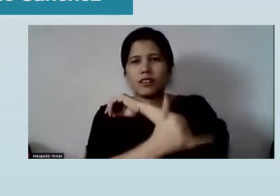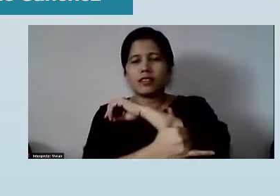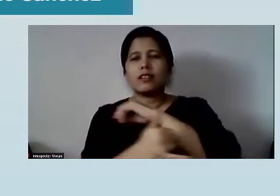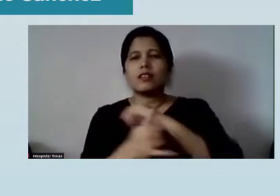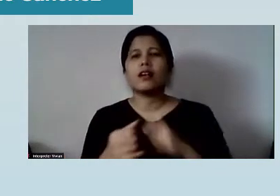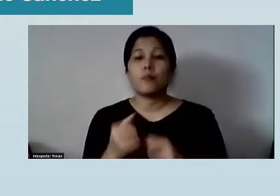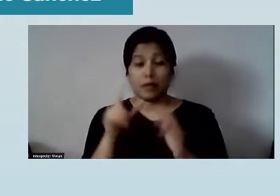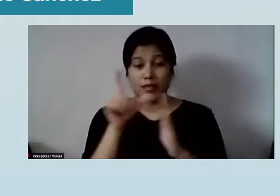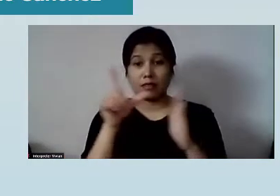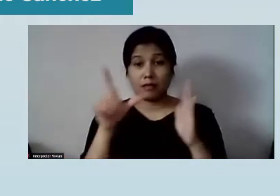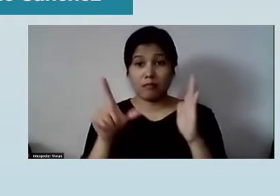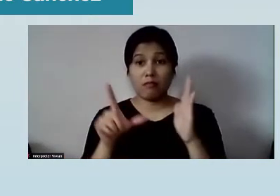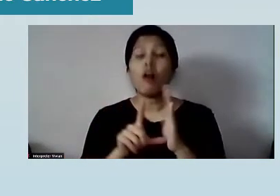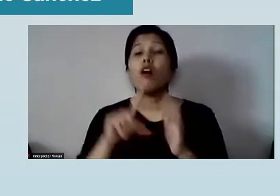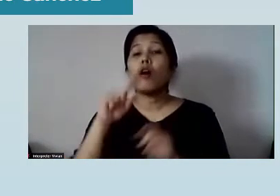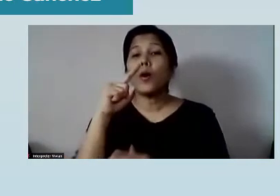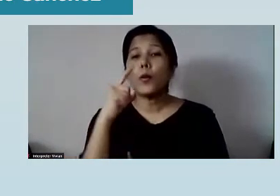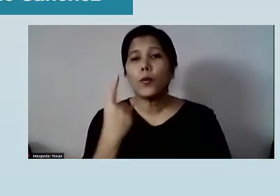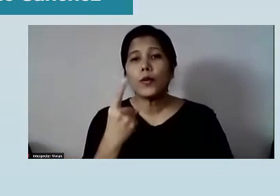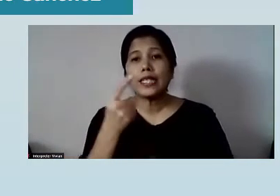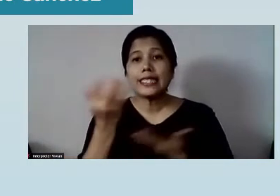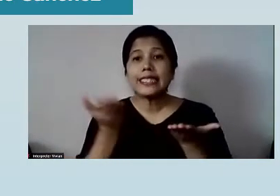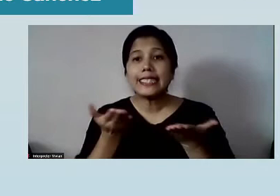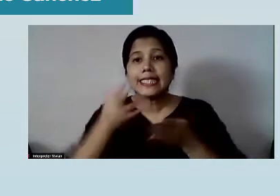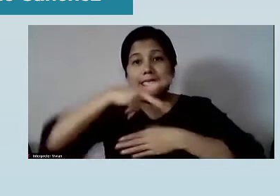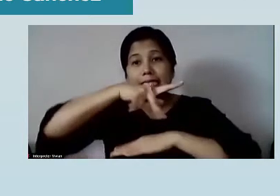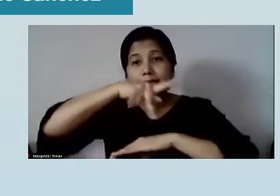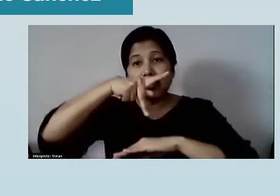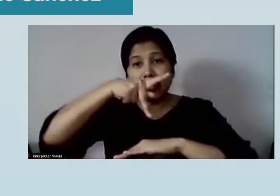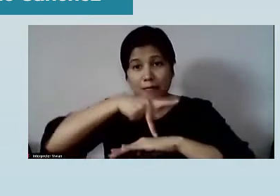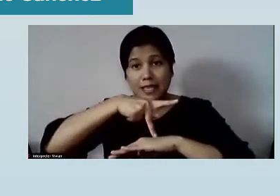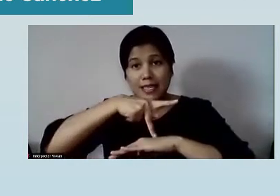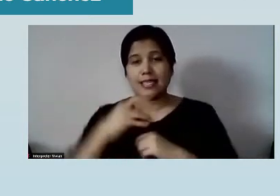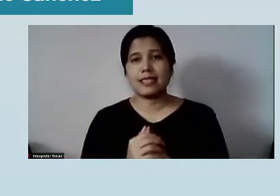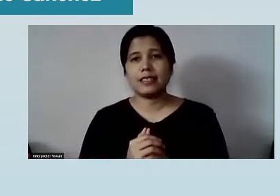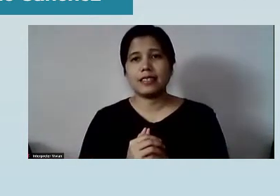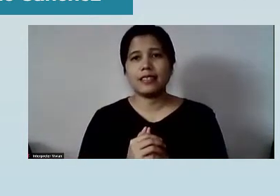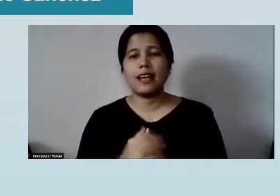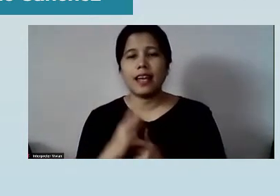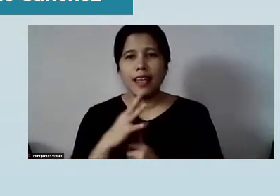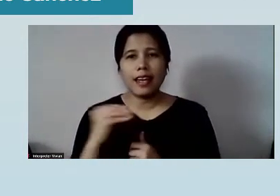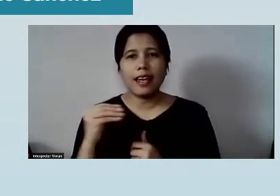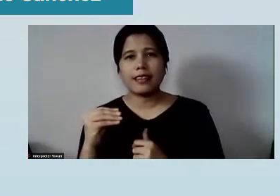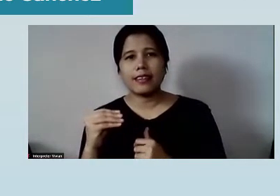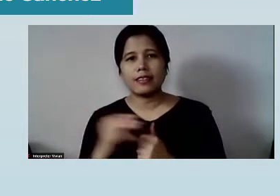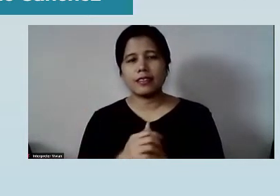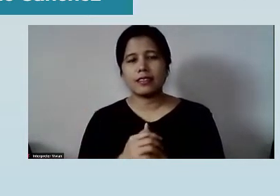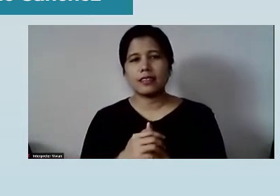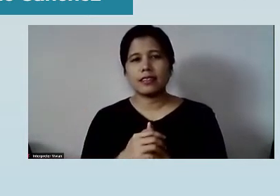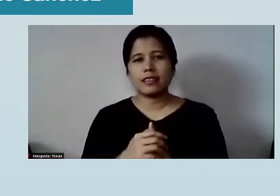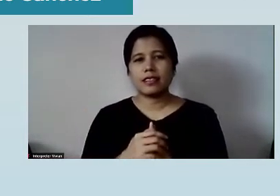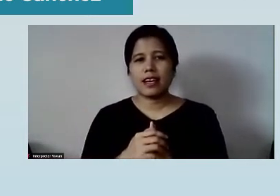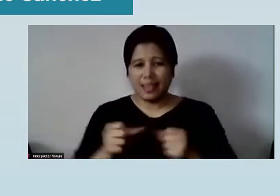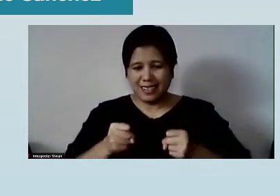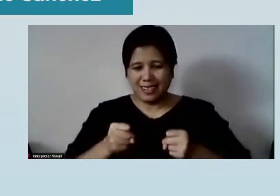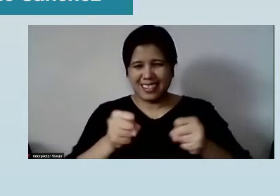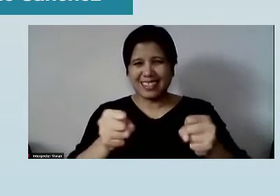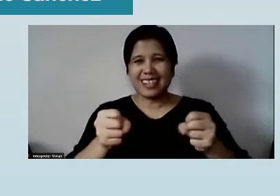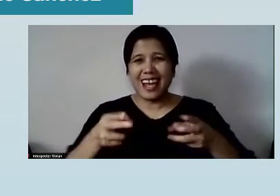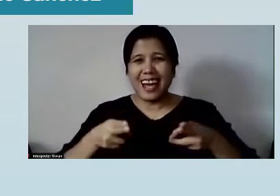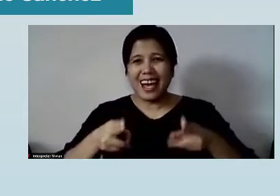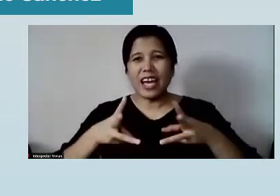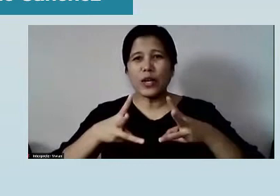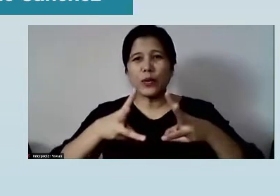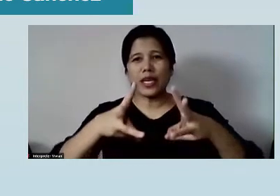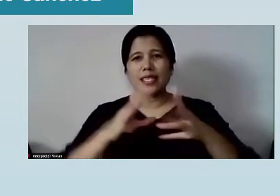is applicable dito sa ating bansa, no? And then the streets and highways. So diyan sa